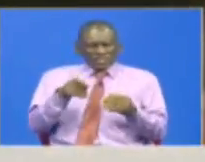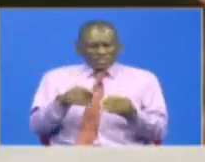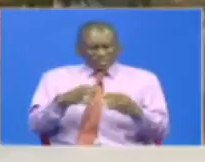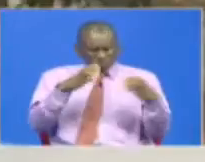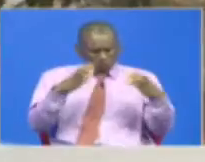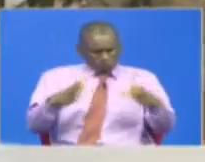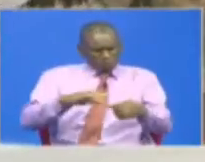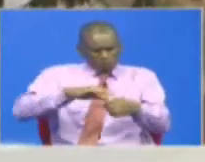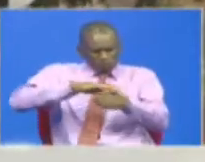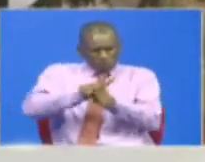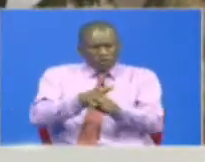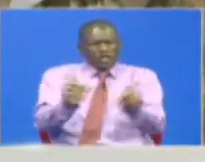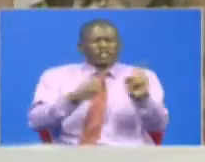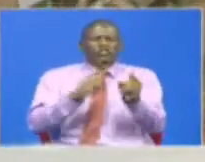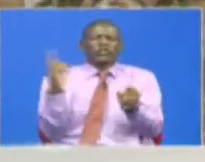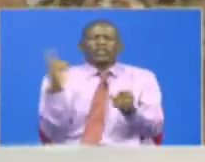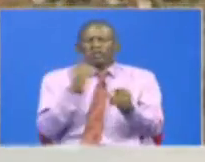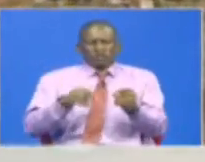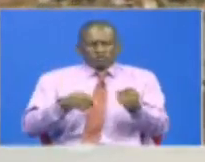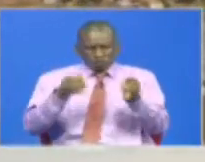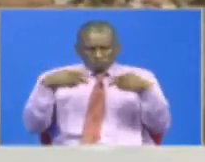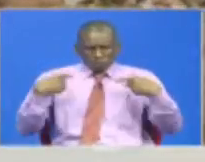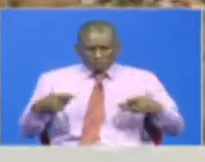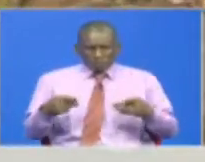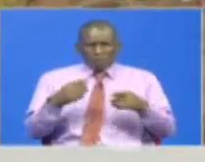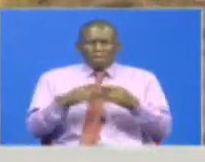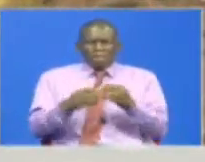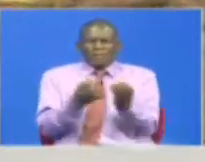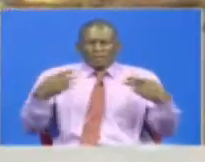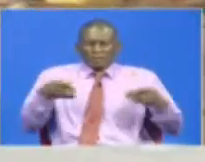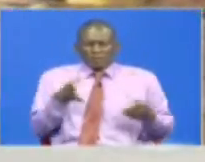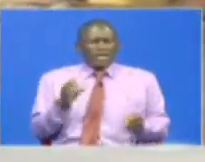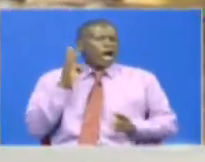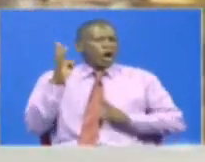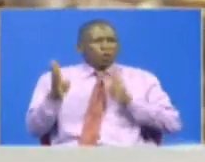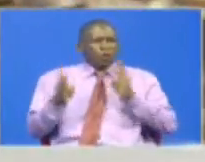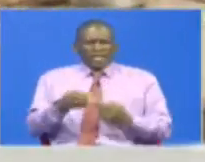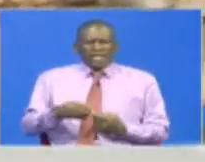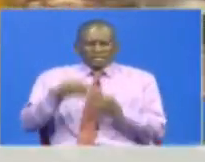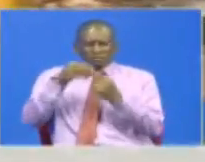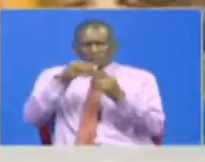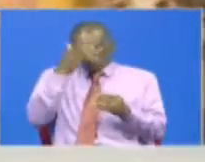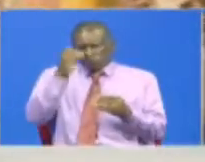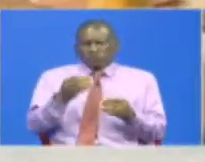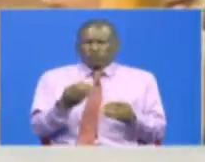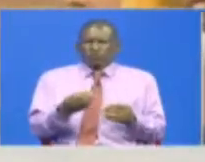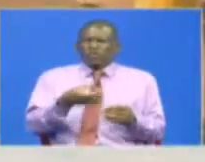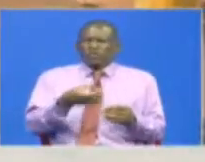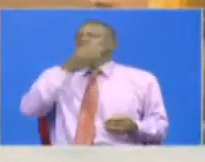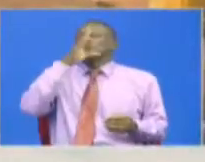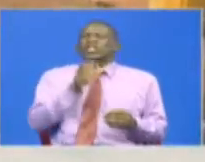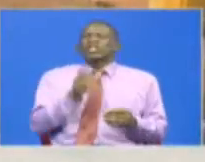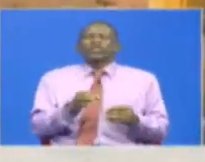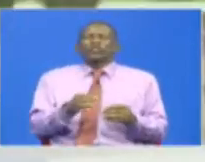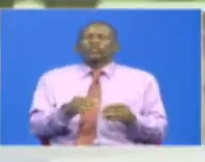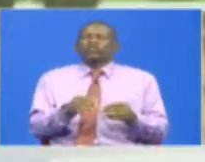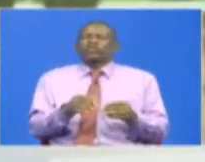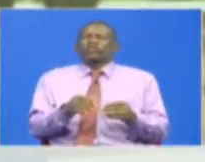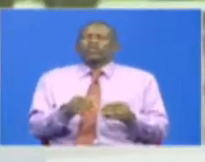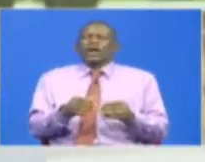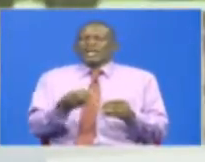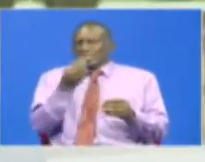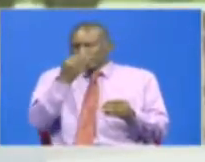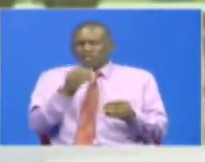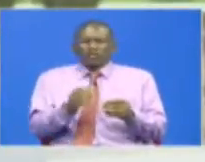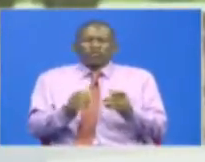no threat to human life, but many here are worried, especially due to the consumption of camel products. Wezi